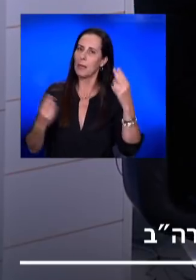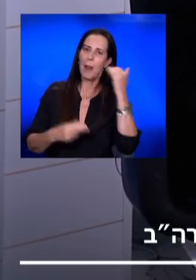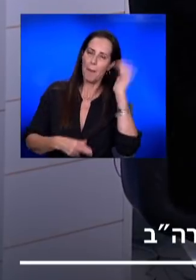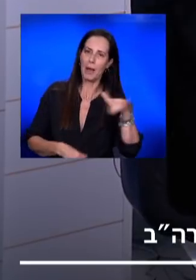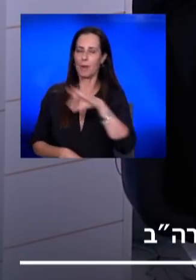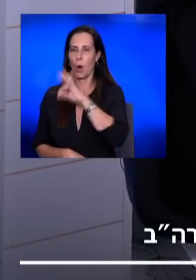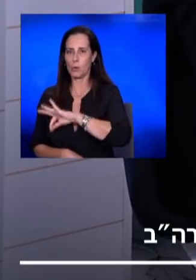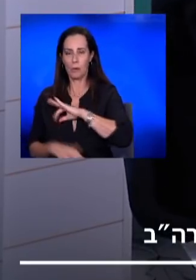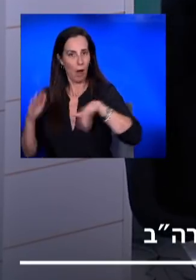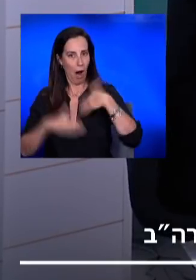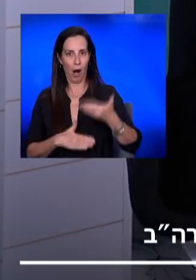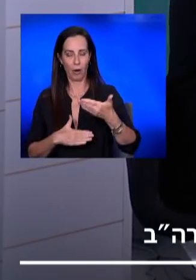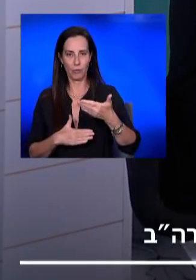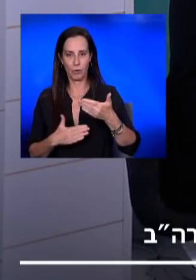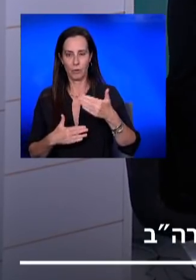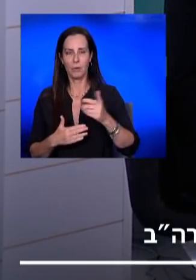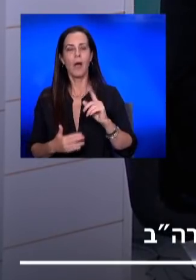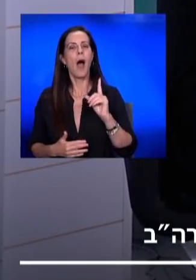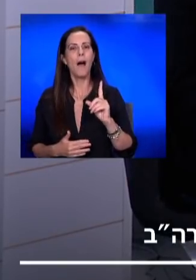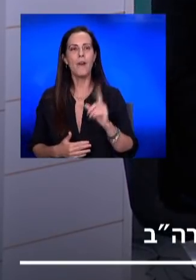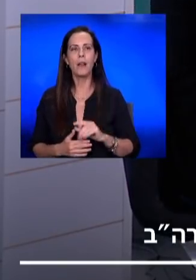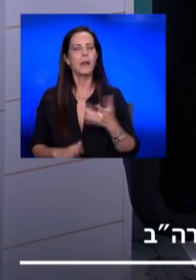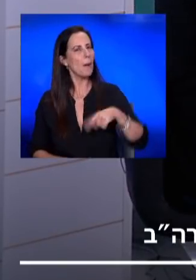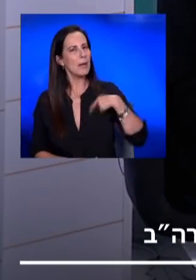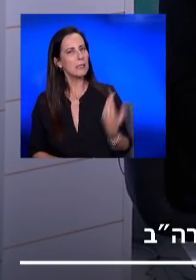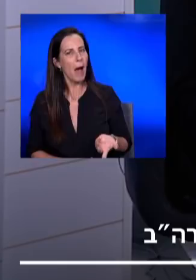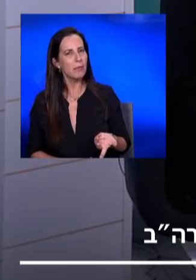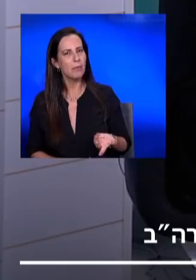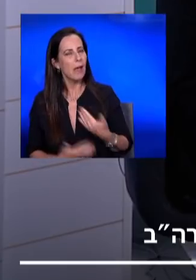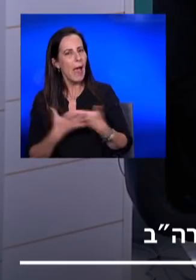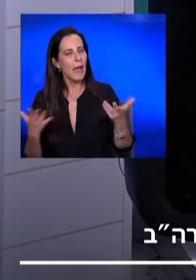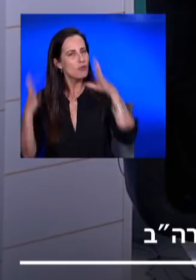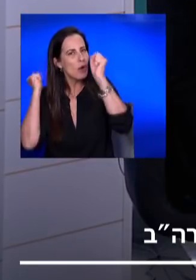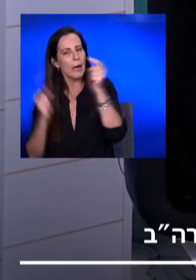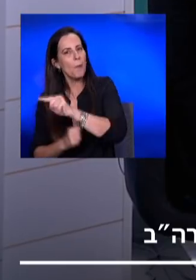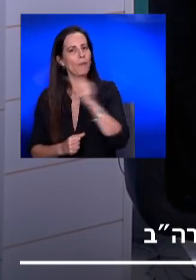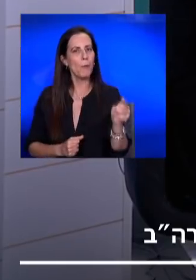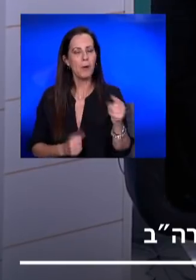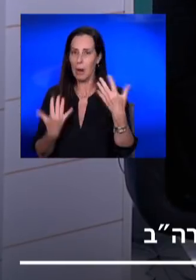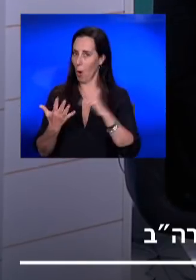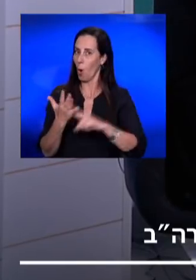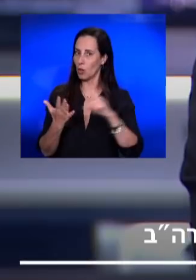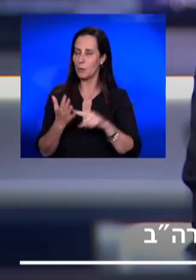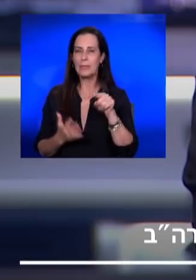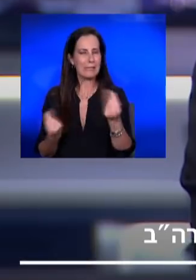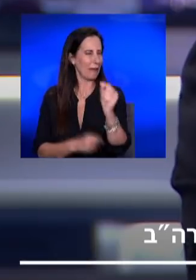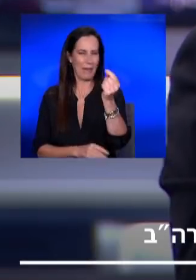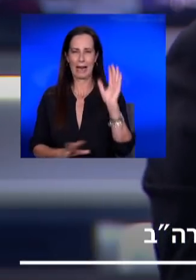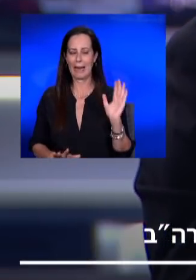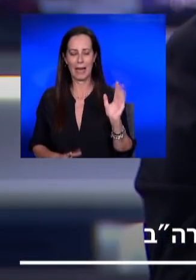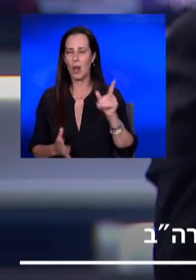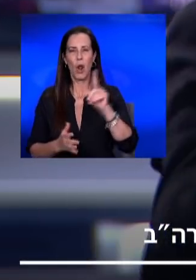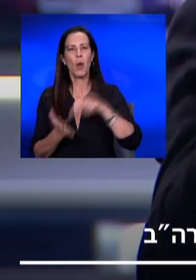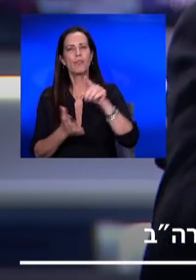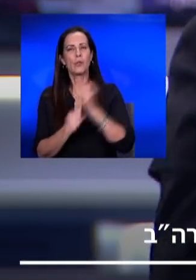ולמוסקבה לאחר שנמשכו חזרה, אבל זה... זהו, כמה זמן? אגב, אין להם שגרירים... כמה חודשים, אבל זה דבר קטן, לא בשביל זה עושים פגישה, זה גם בדרך